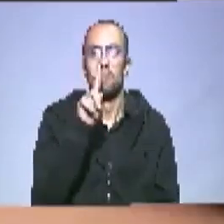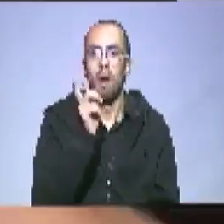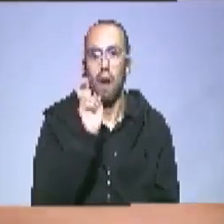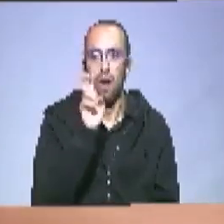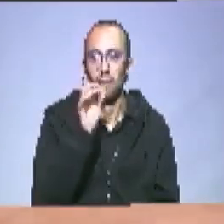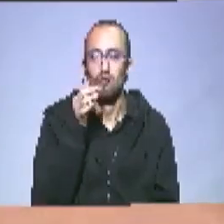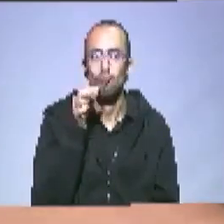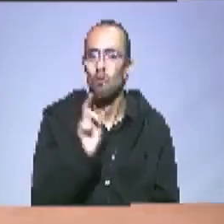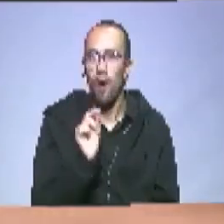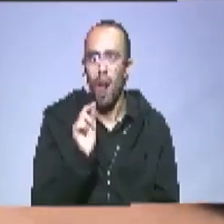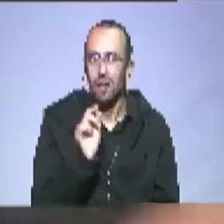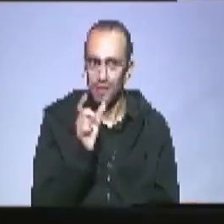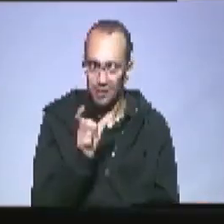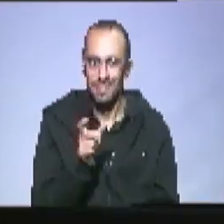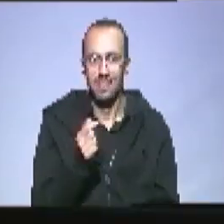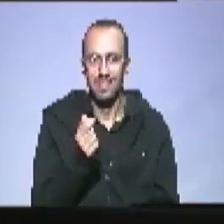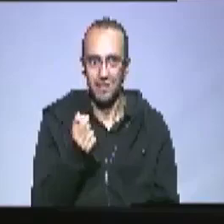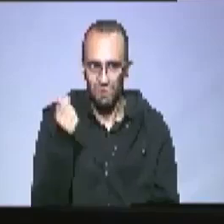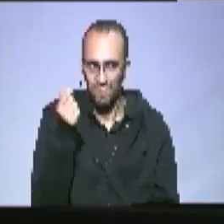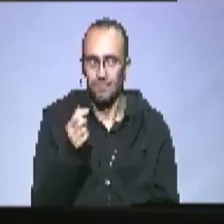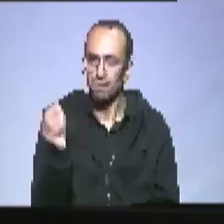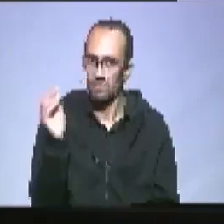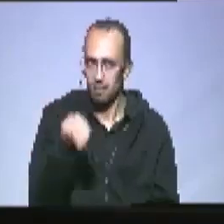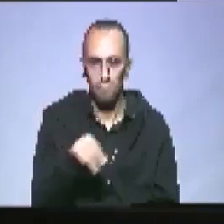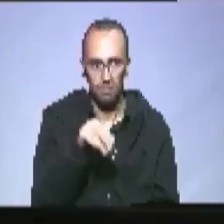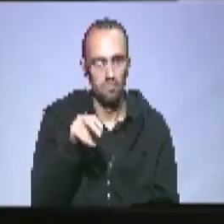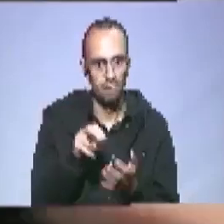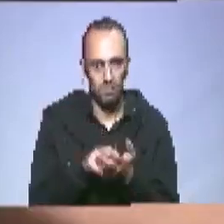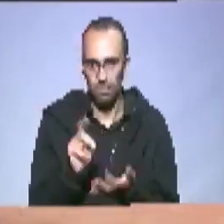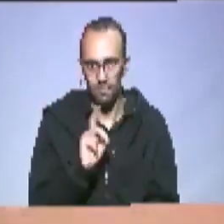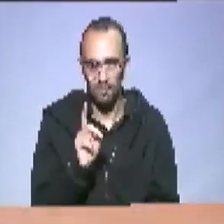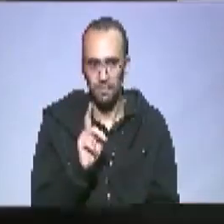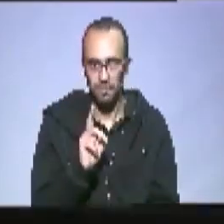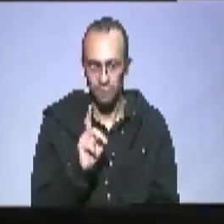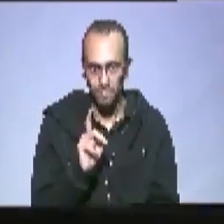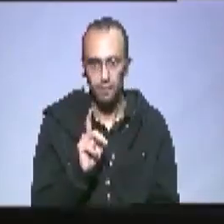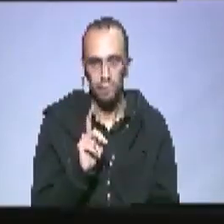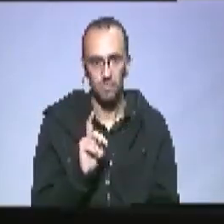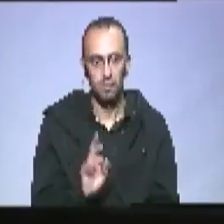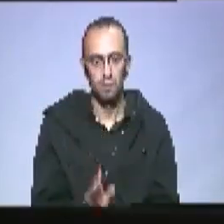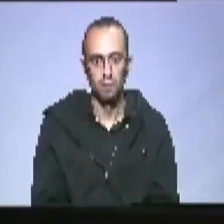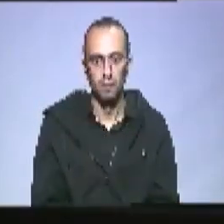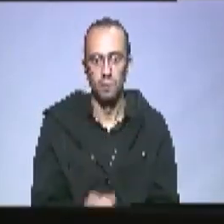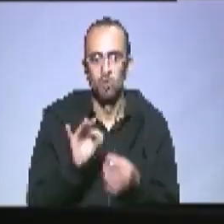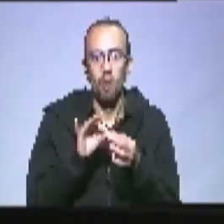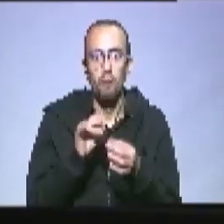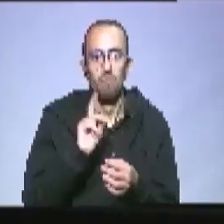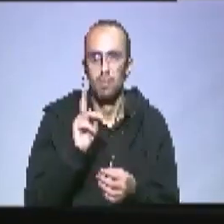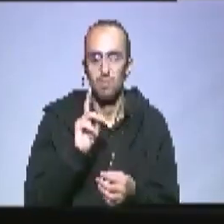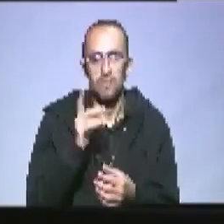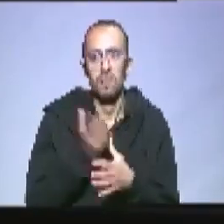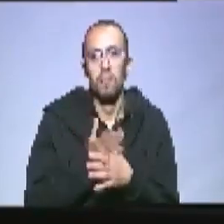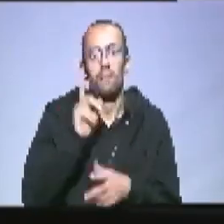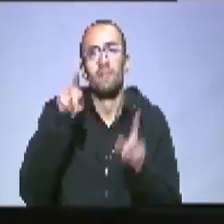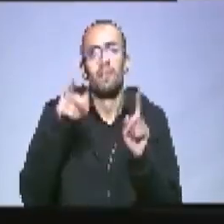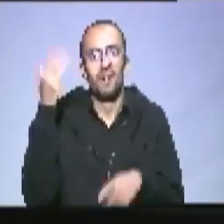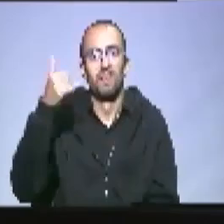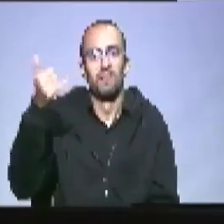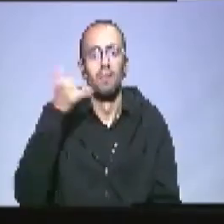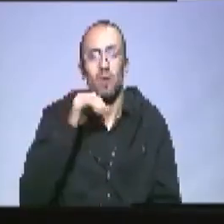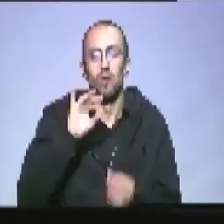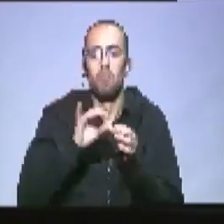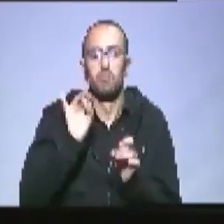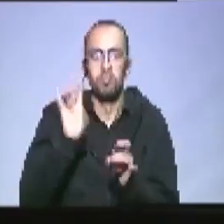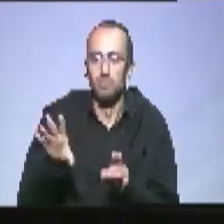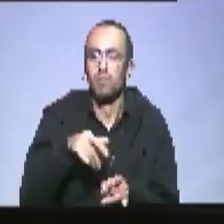صغيرين. ملوخيه اديها كزبره ما تخافش، انا ما بحطش توم، كان عشان اللي كان الاستاذ اللي بيقول انا التوم ونفصل